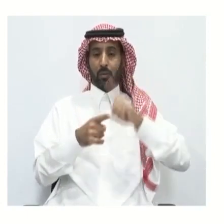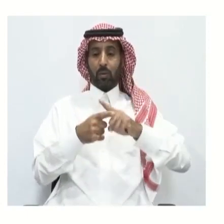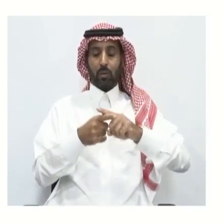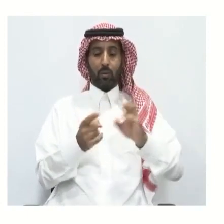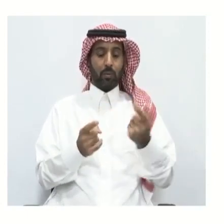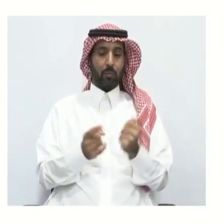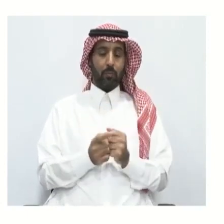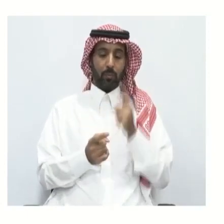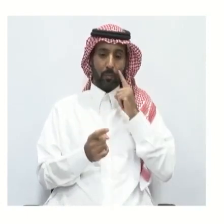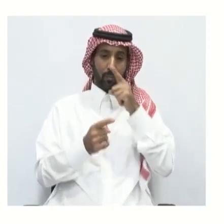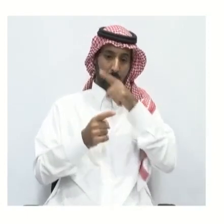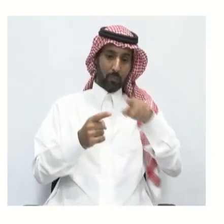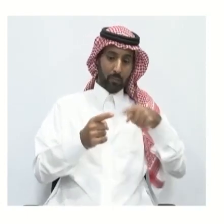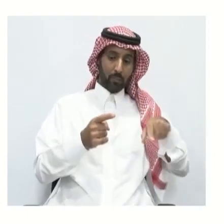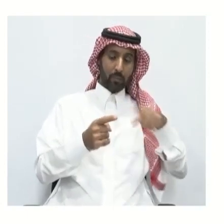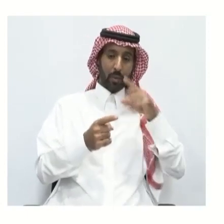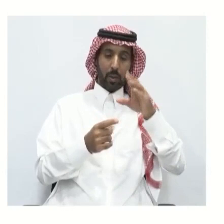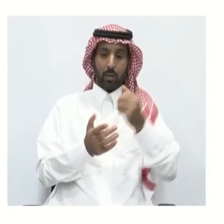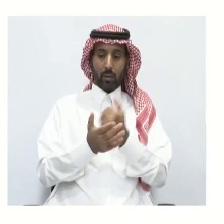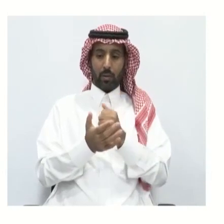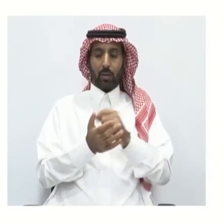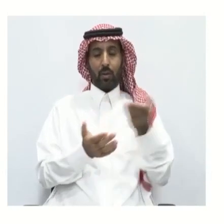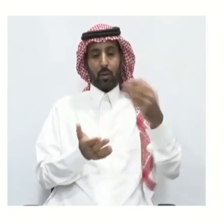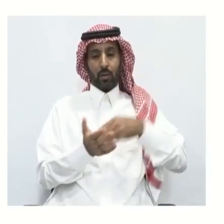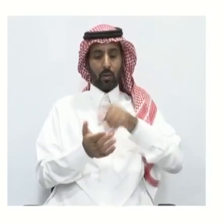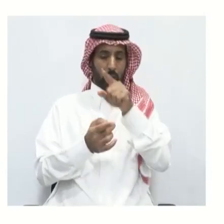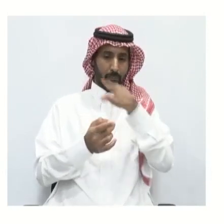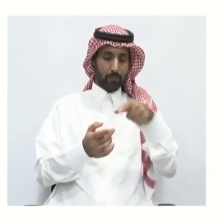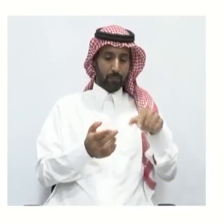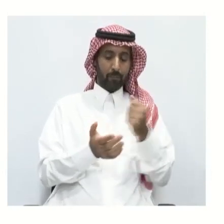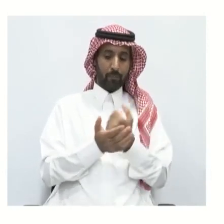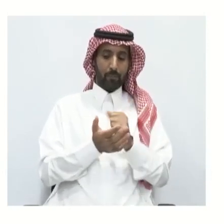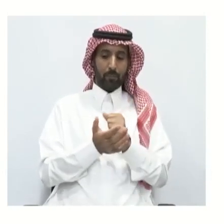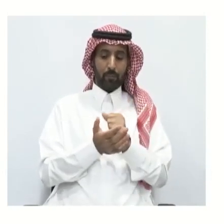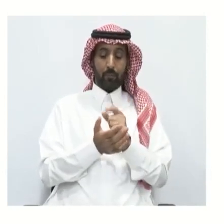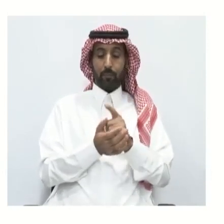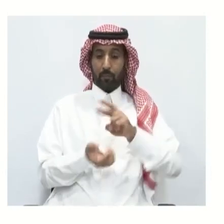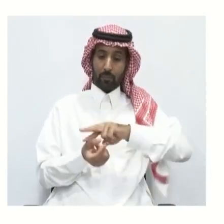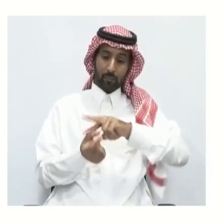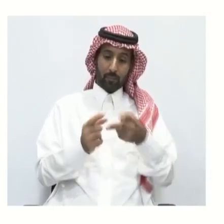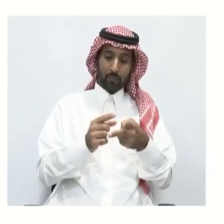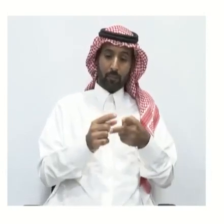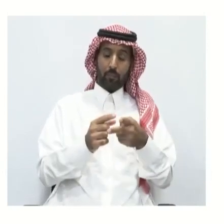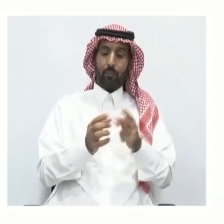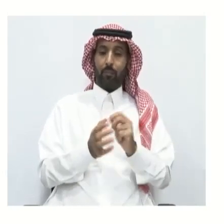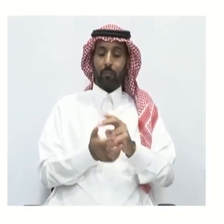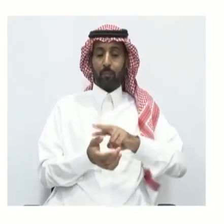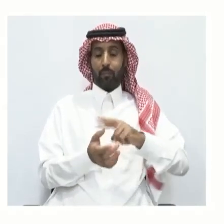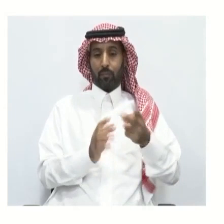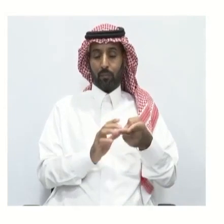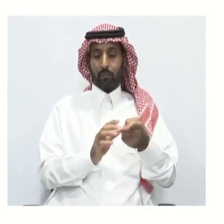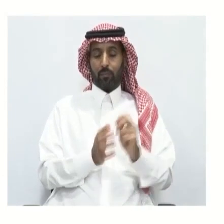الارقام ونشطب ونختصر المتكرر الان قمنا بتحويل مولات قمنا